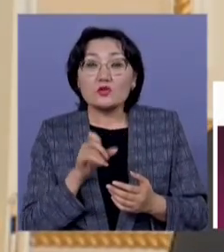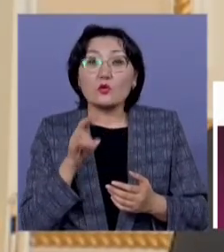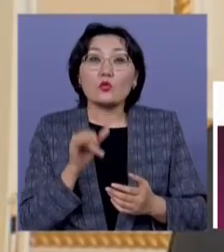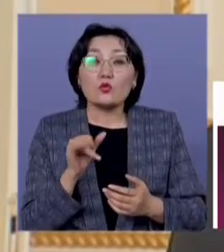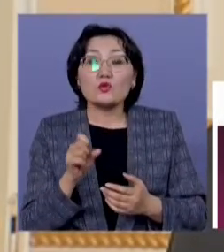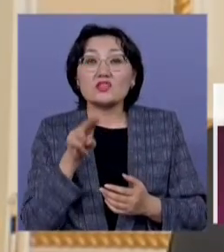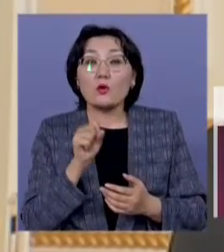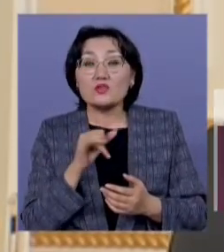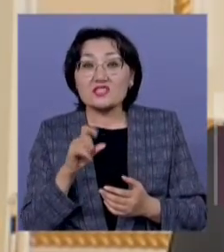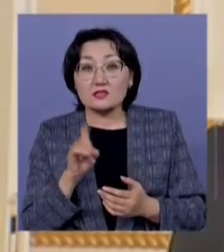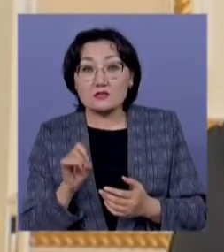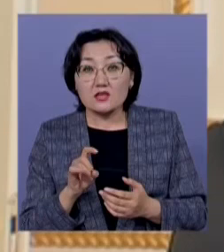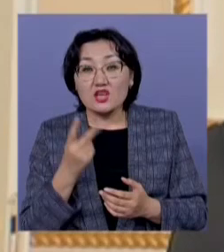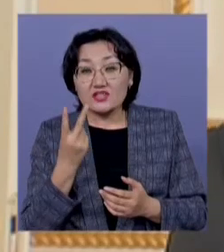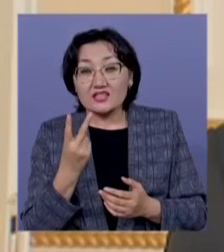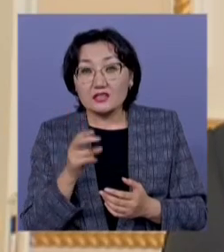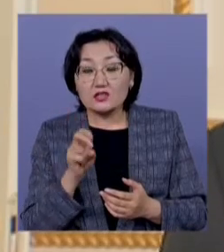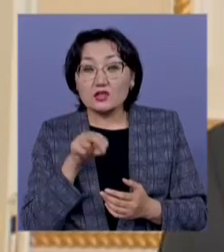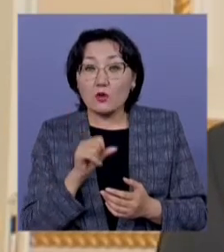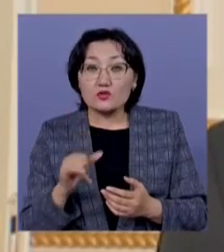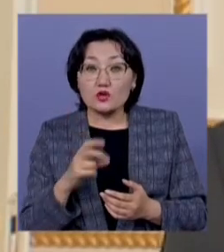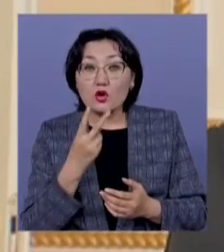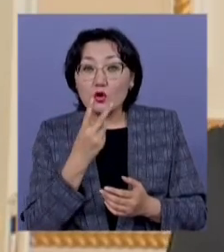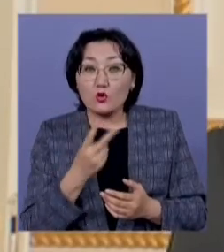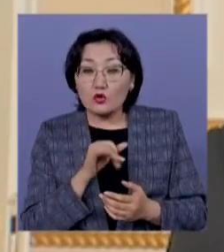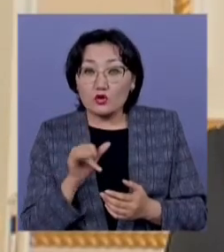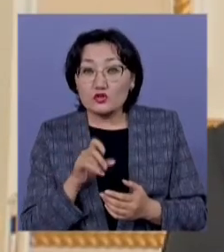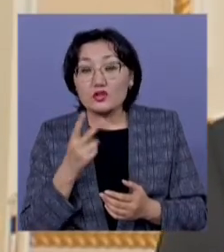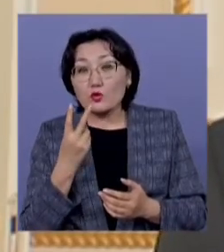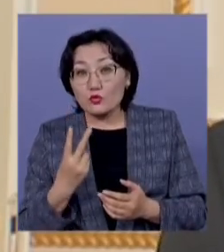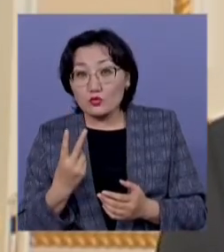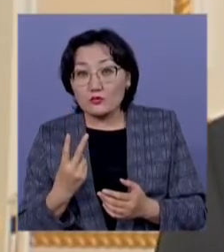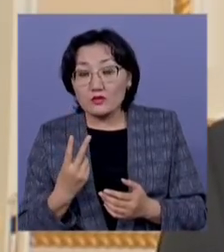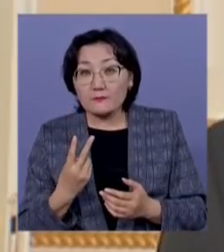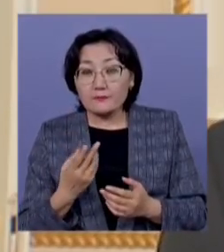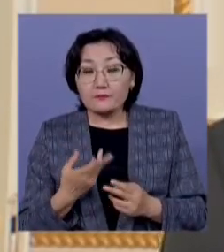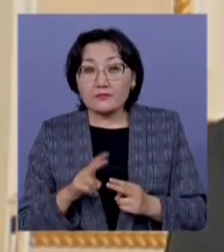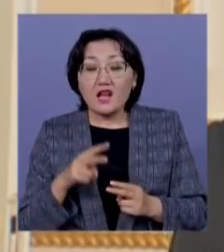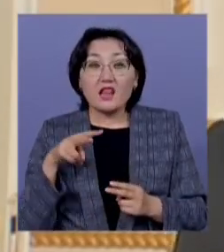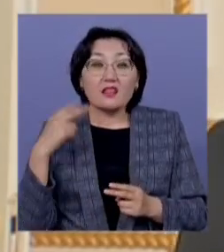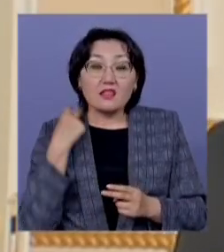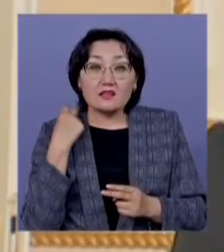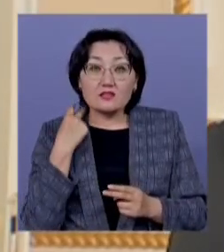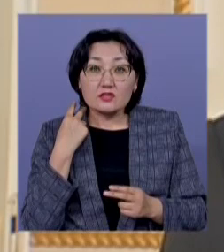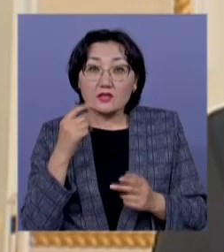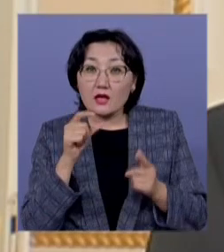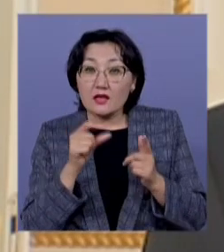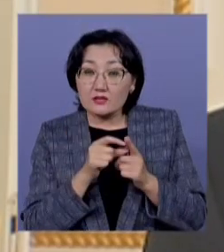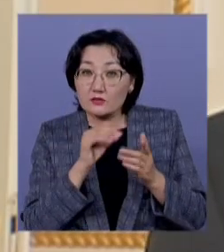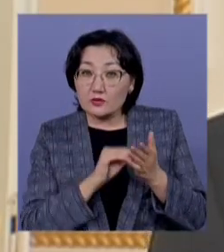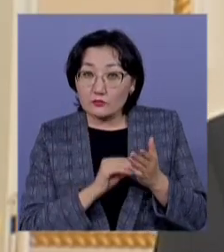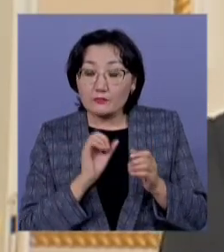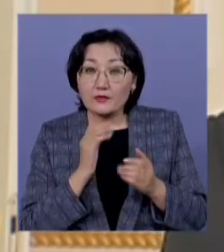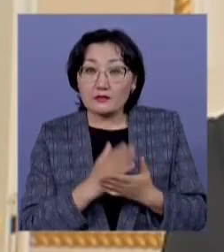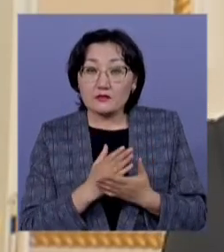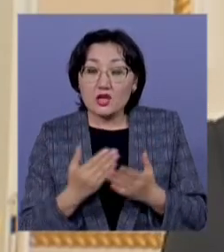дыбыс. Екі дауысты дыбыс бар, о мен ө, содан кейін дауыссыз дыбысымыз бар. Ал латыншада таңбасы бар. Жаңалық мүмкін